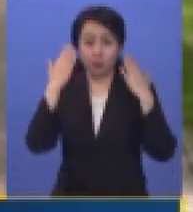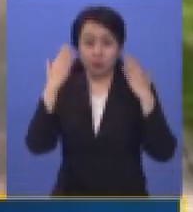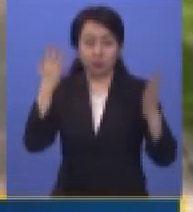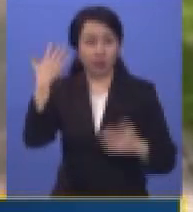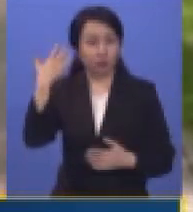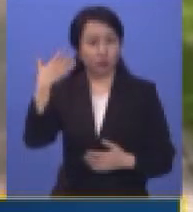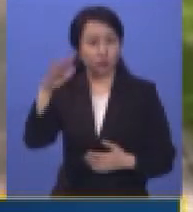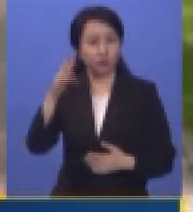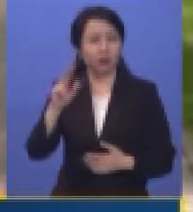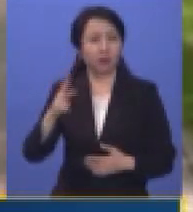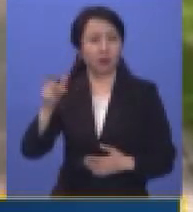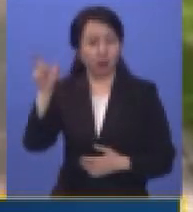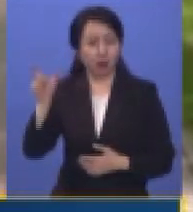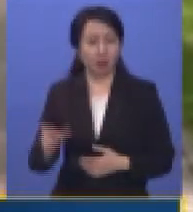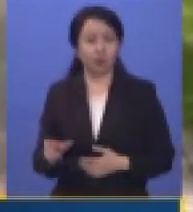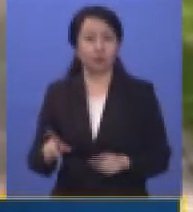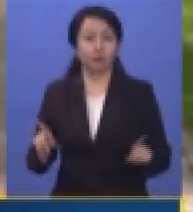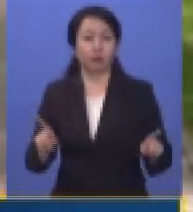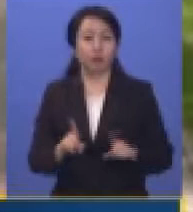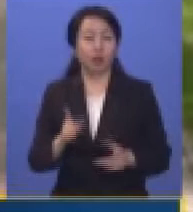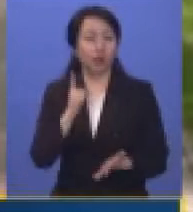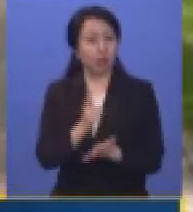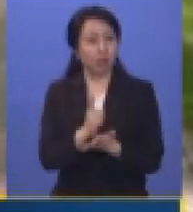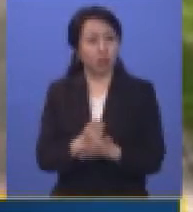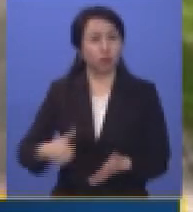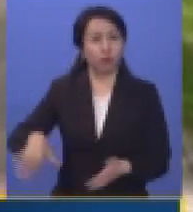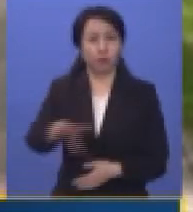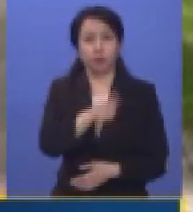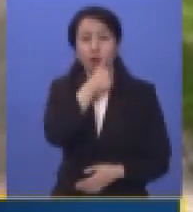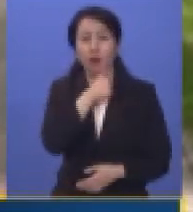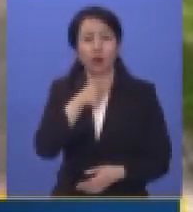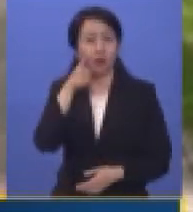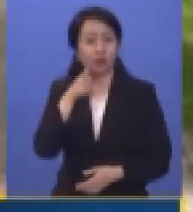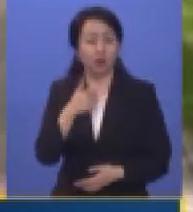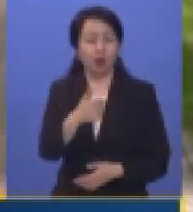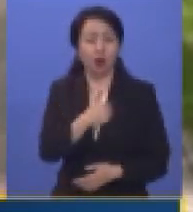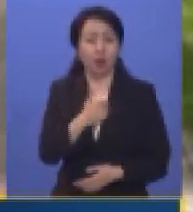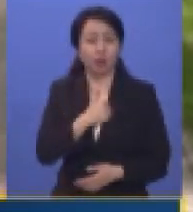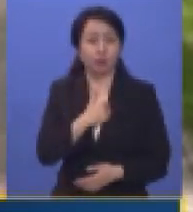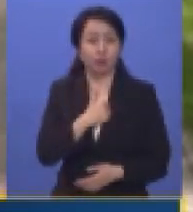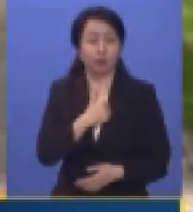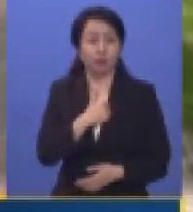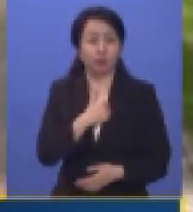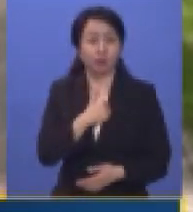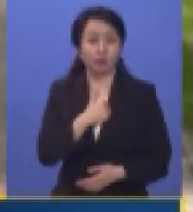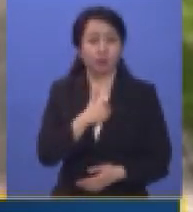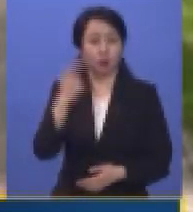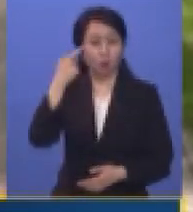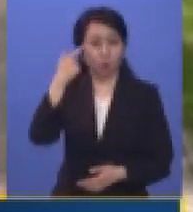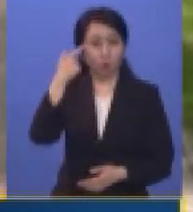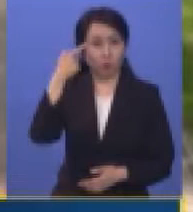лица, все, это должно быть все конфиденциально, мы хотим, там, вычислить, там, не, как